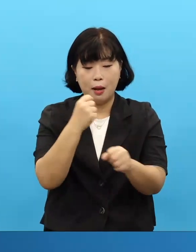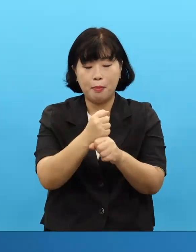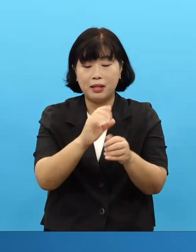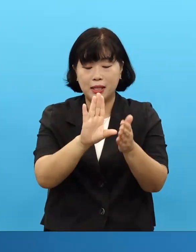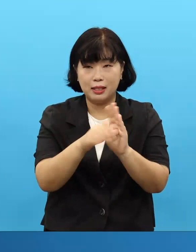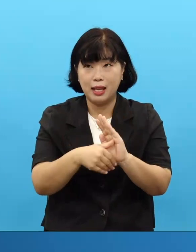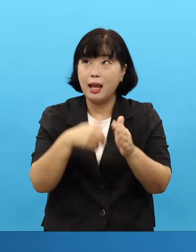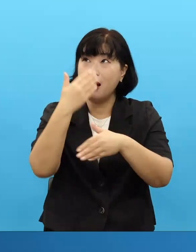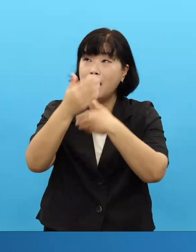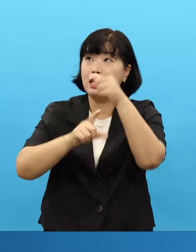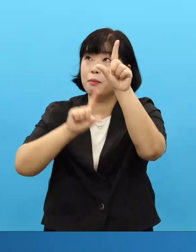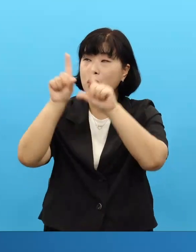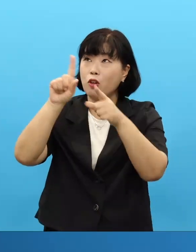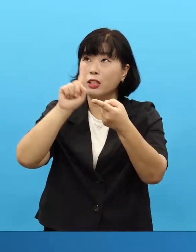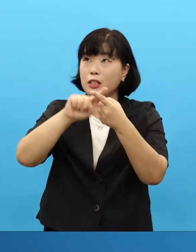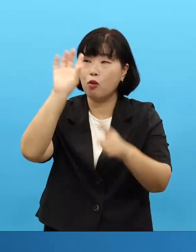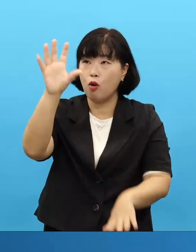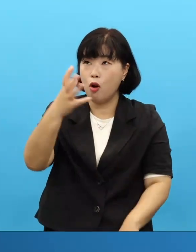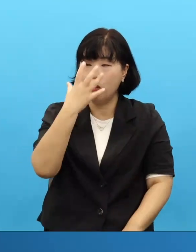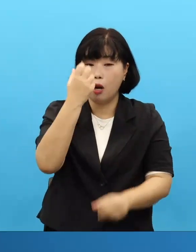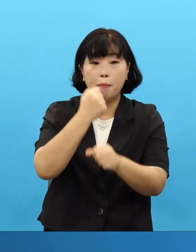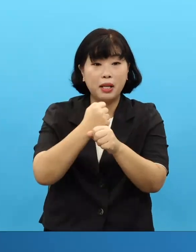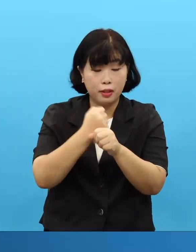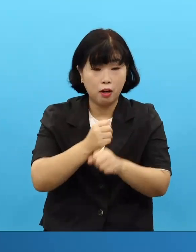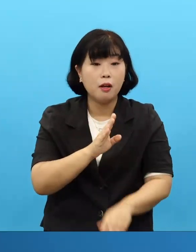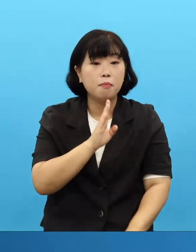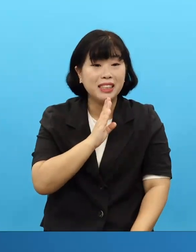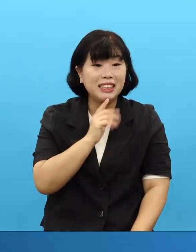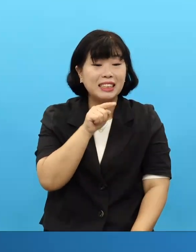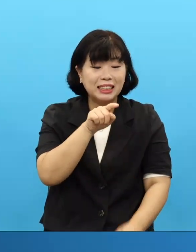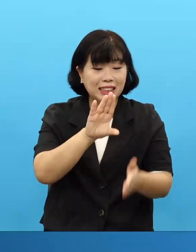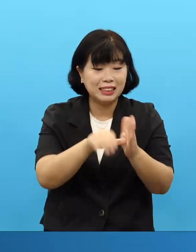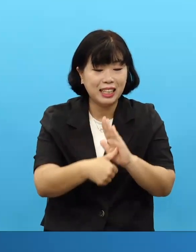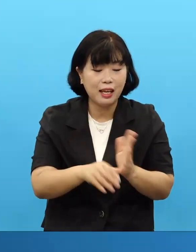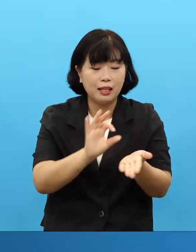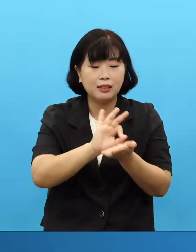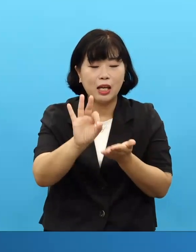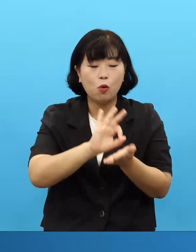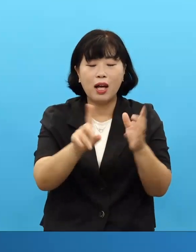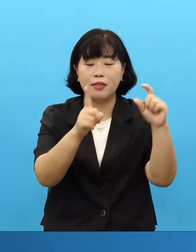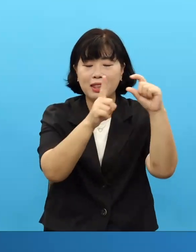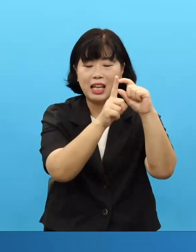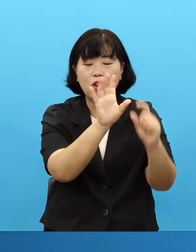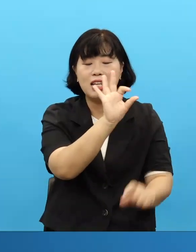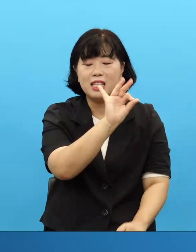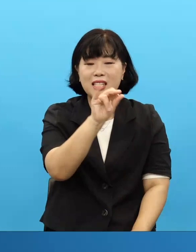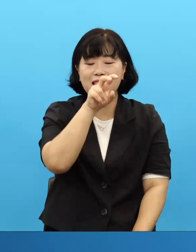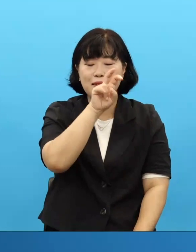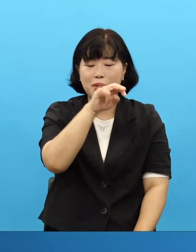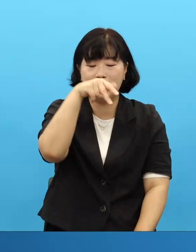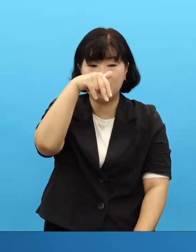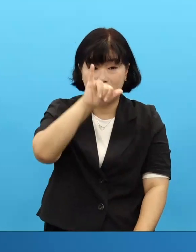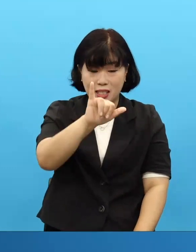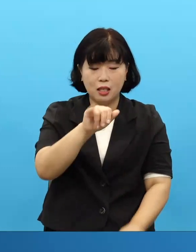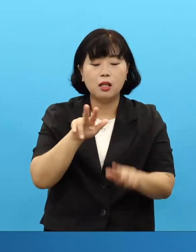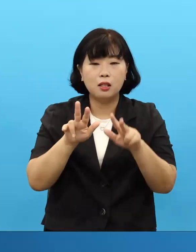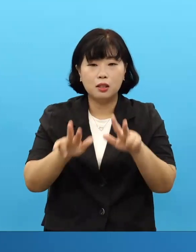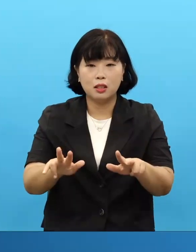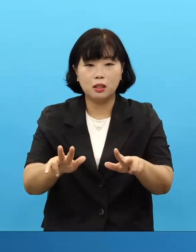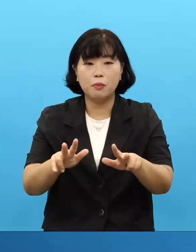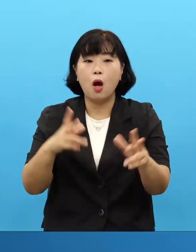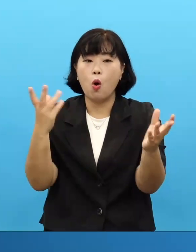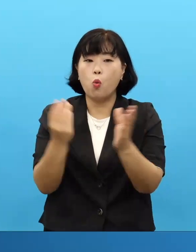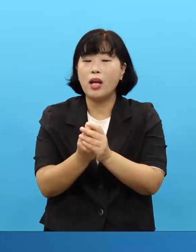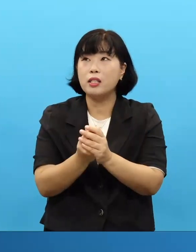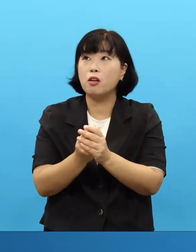out quite often, but you need to refer to when it first began. It says that God created humankind in His very image. 그 어떻게 되지 그러면요? Then what does that exactly mean?